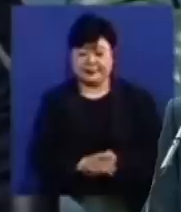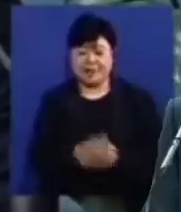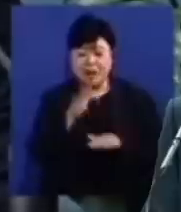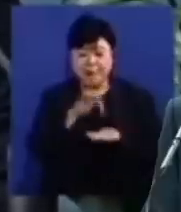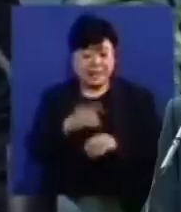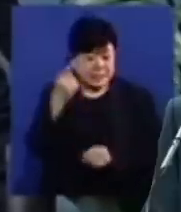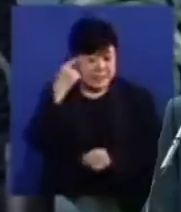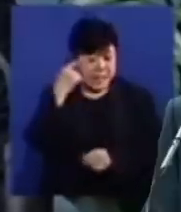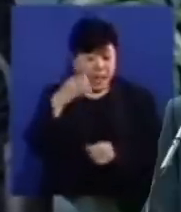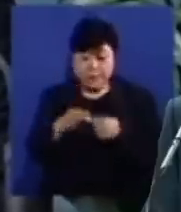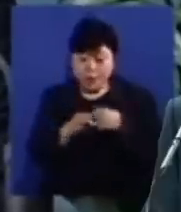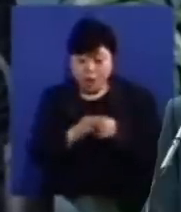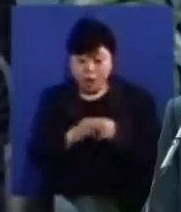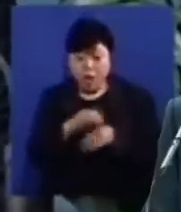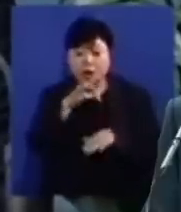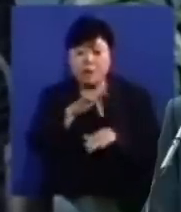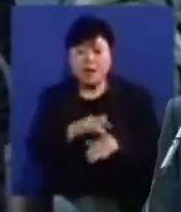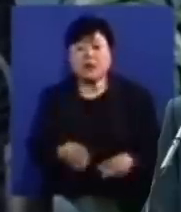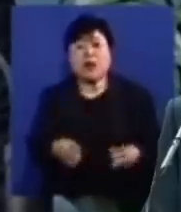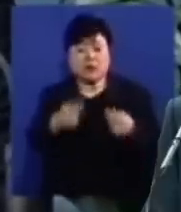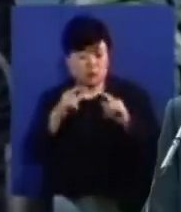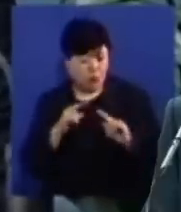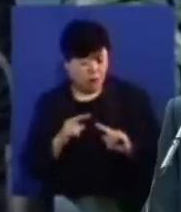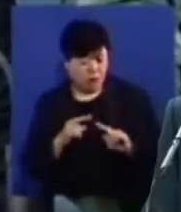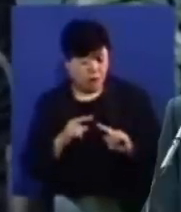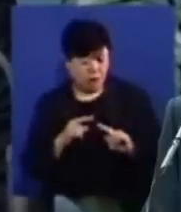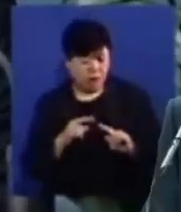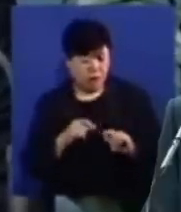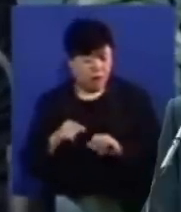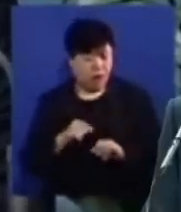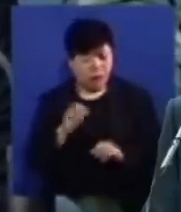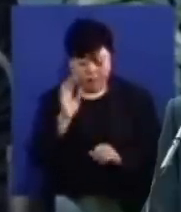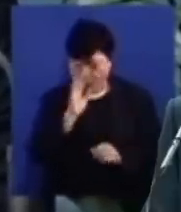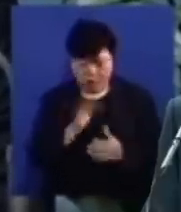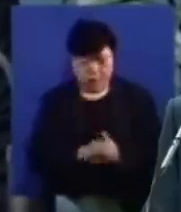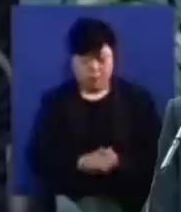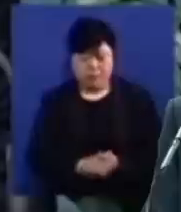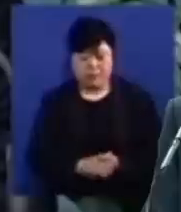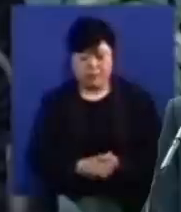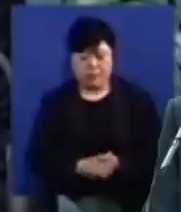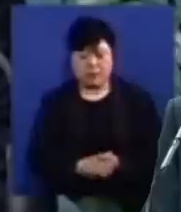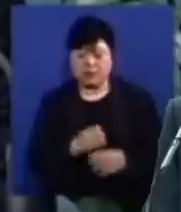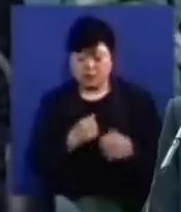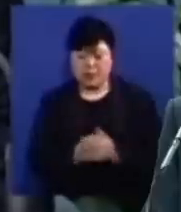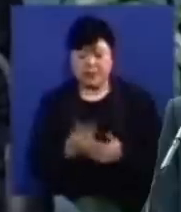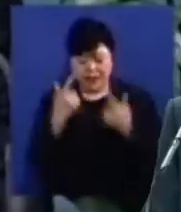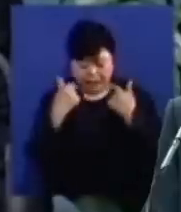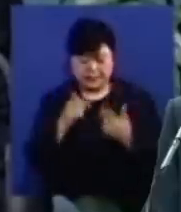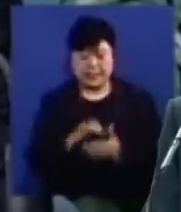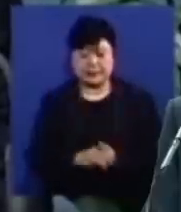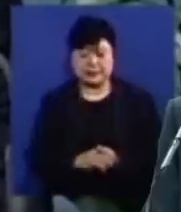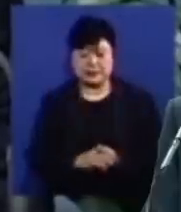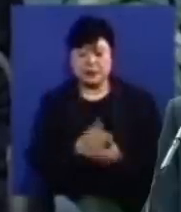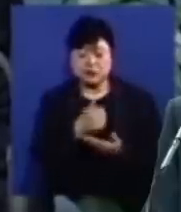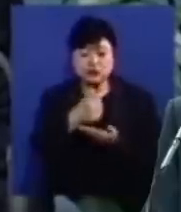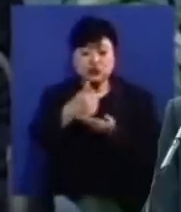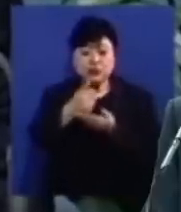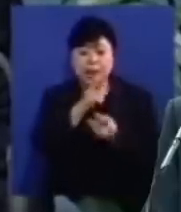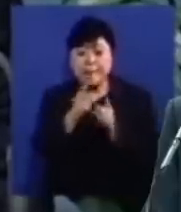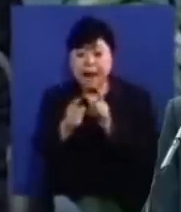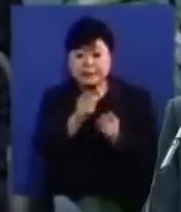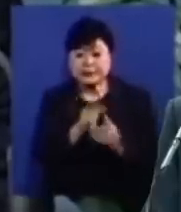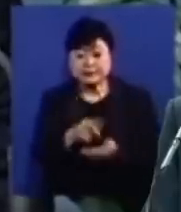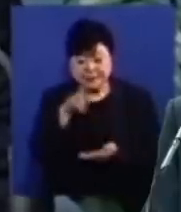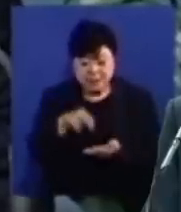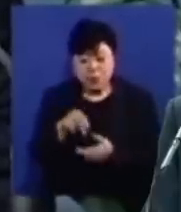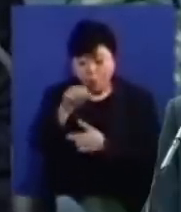마귀의 생각을 하면은 마귀가 들어와서 함께 역사하는 것입니다. 그러므로 언제든지 주의 말씀을